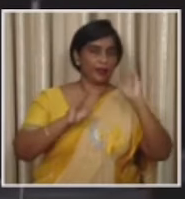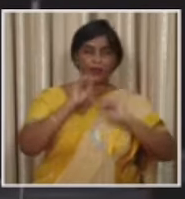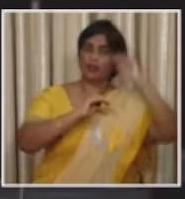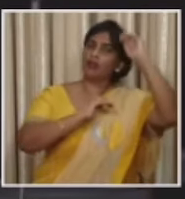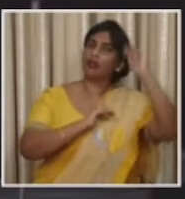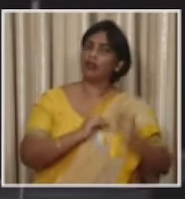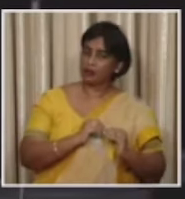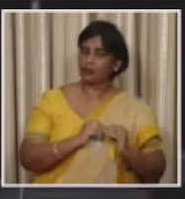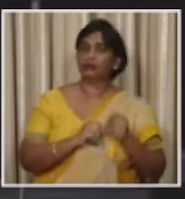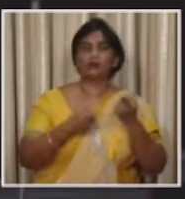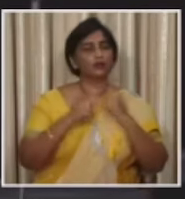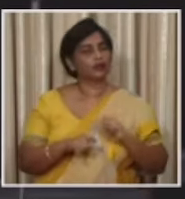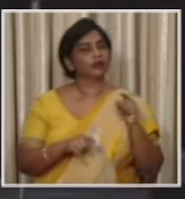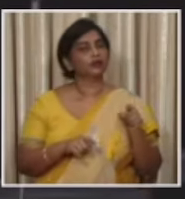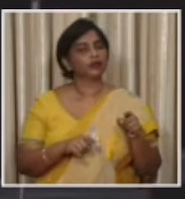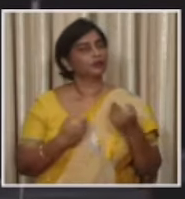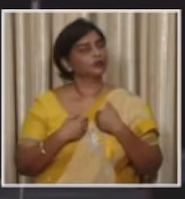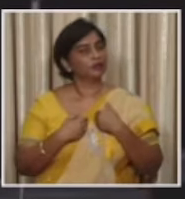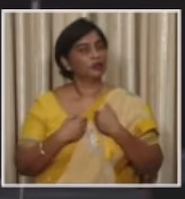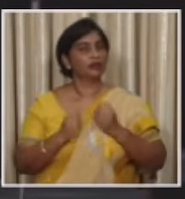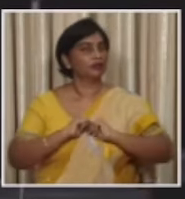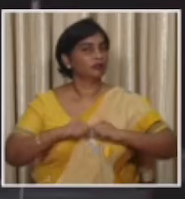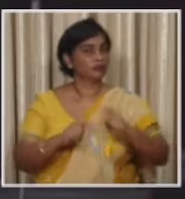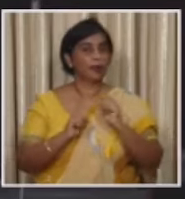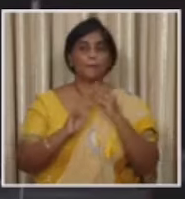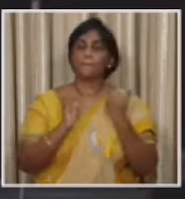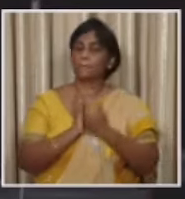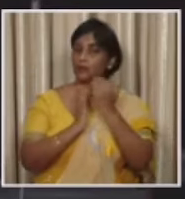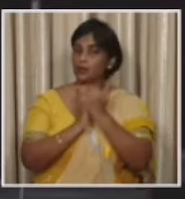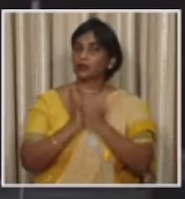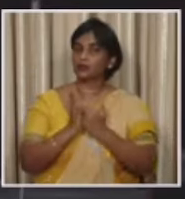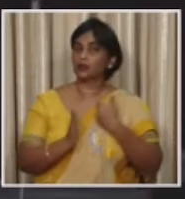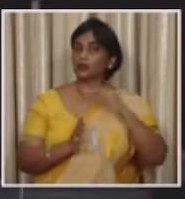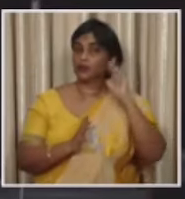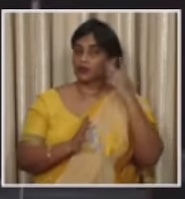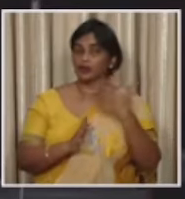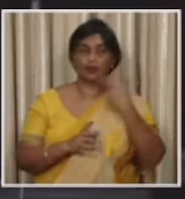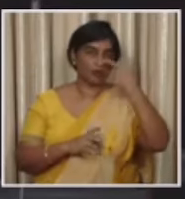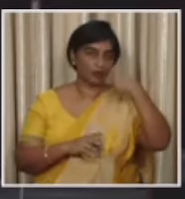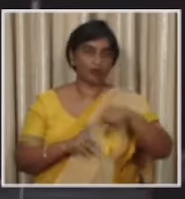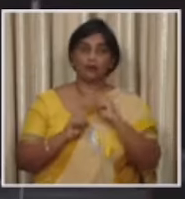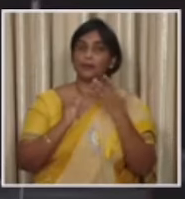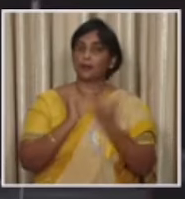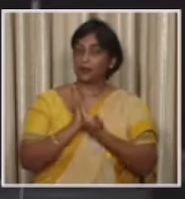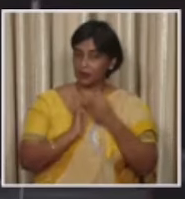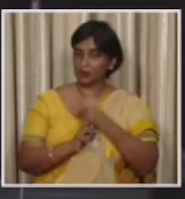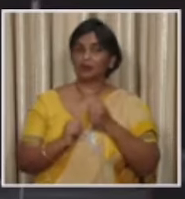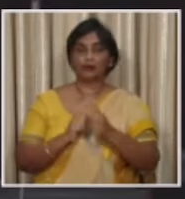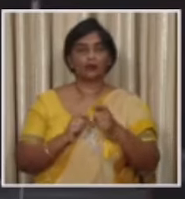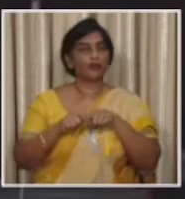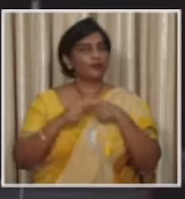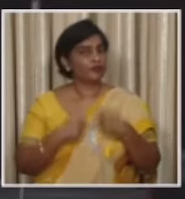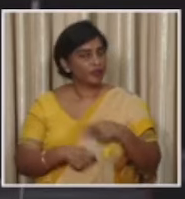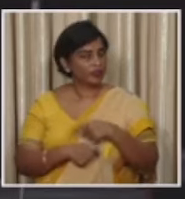අඩුවීම, ඊළඟට අපි අනුගමනය කරපු ප්‍රතිපත්තීන් තුළ විශේෂයෙන්ම බලශක්ති ප්‍රතිපත්තිය තුළ පිරිවැය